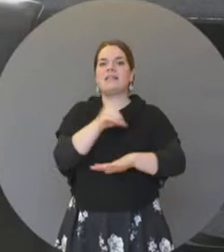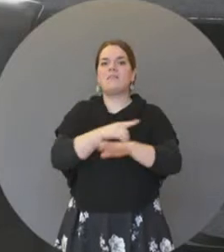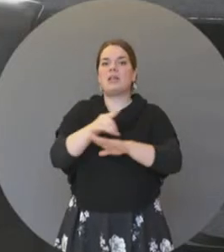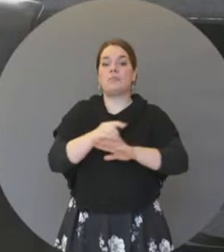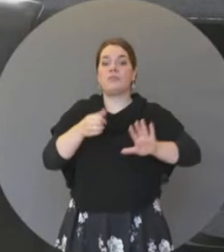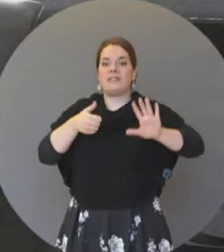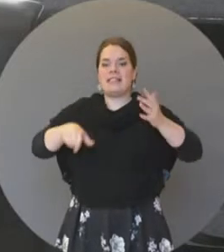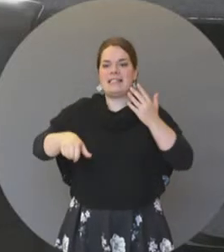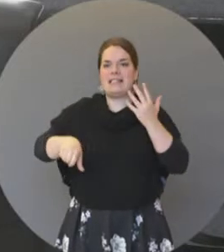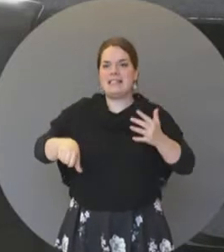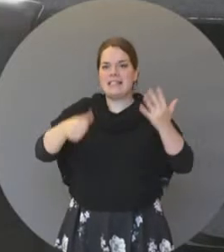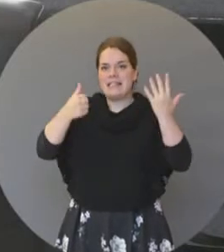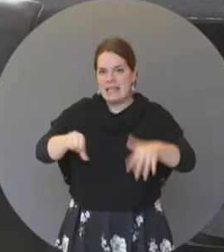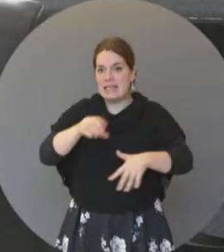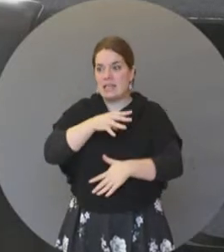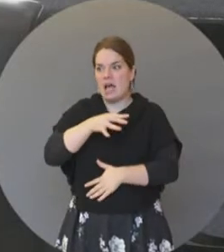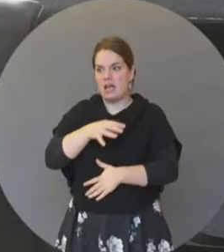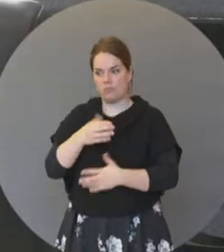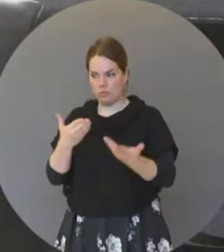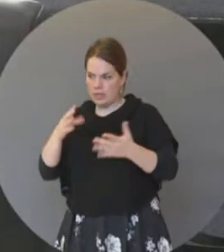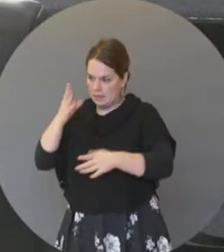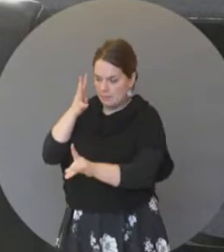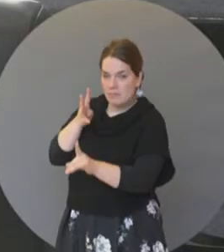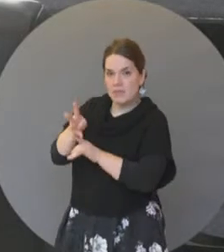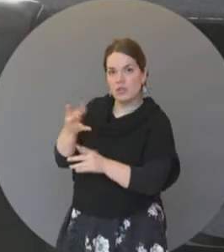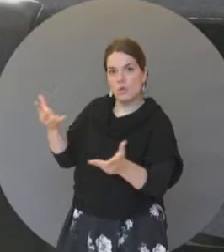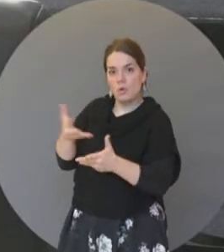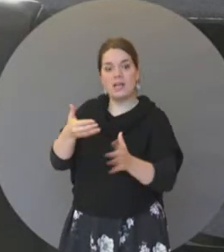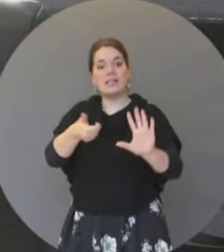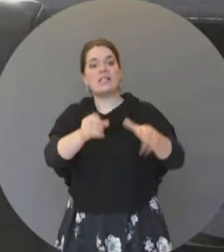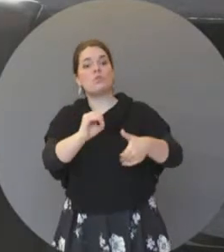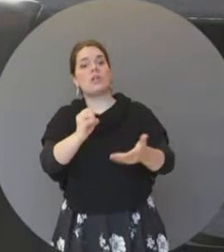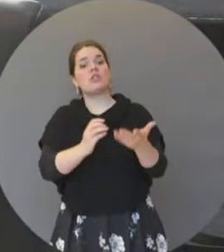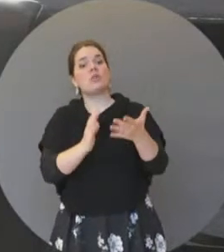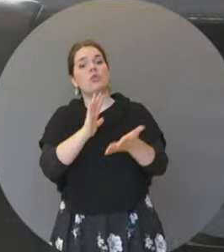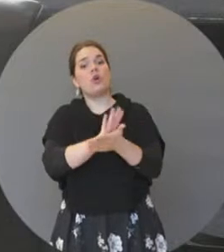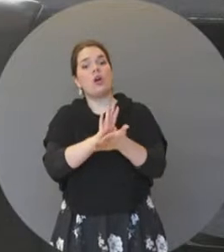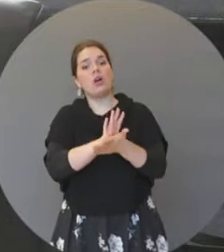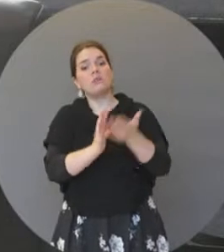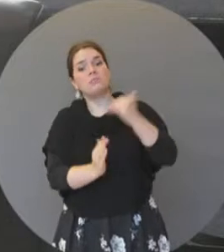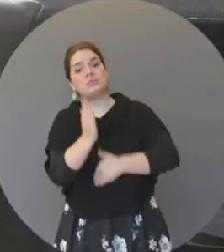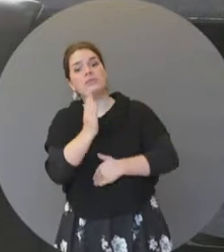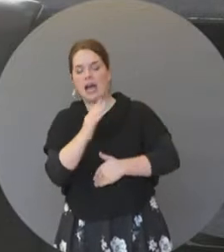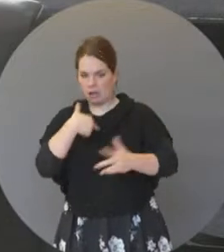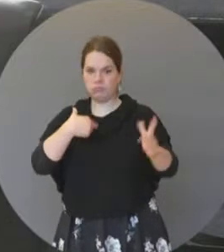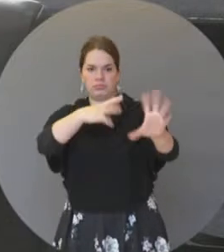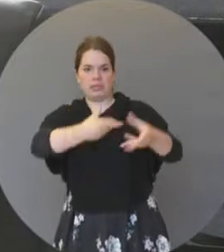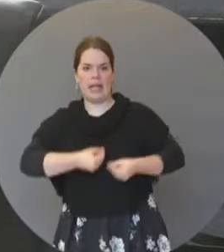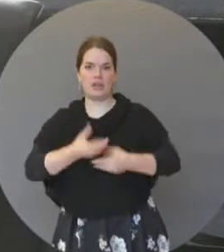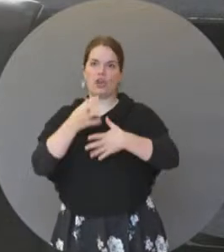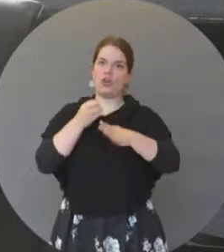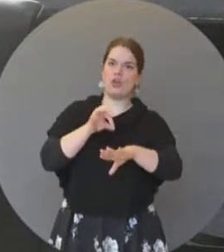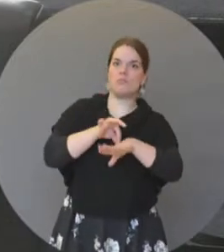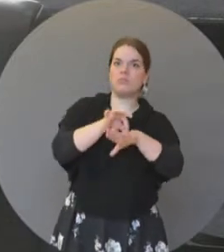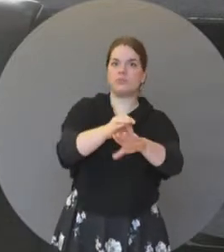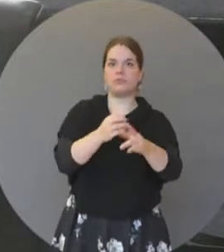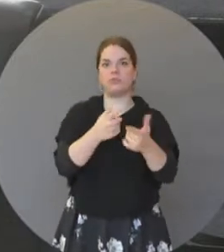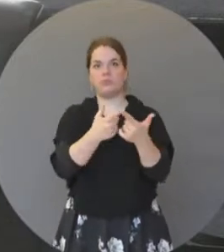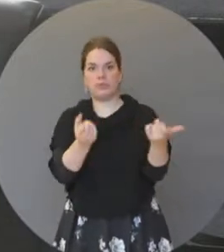informer orienter le public des plus de 60 ans et de son entourage l'équipe du clic se déplace à domicile